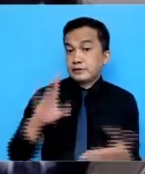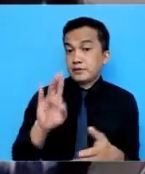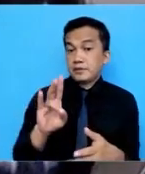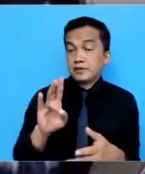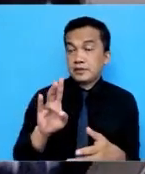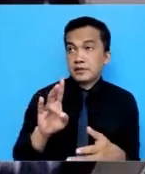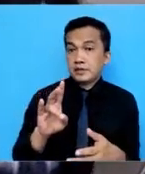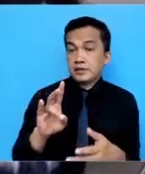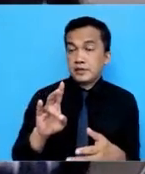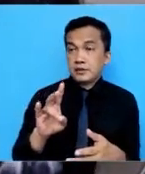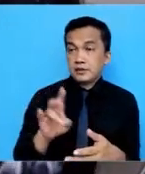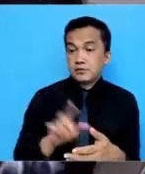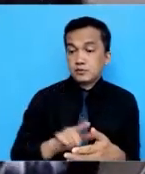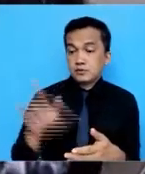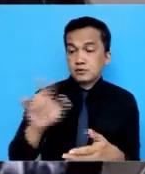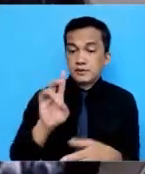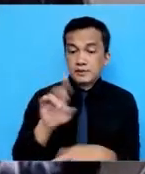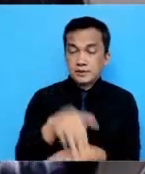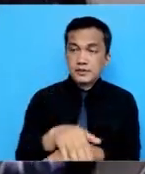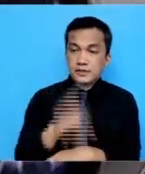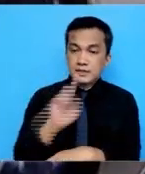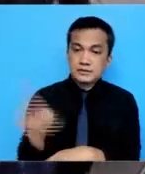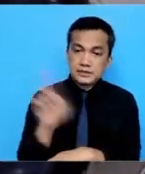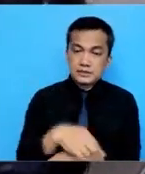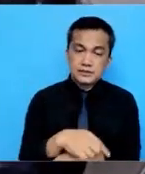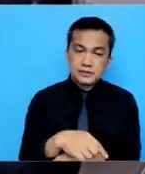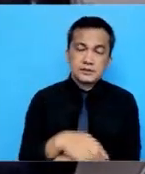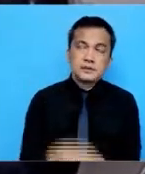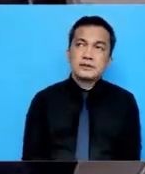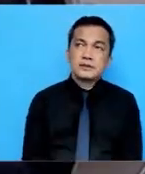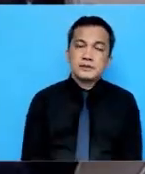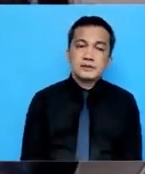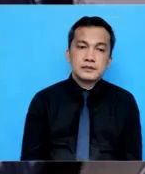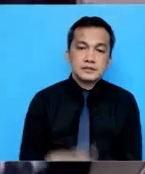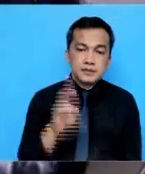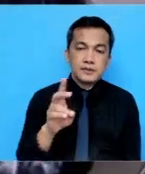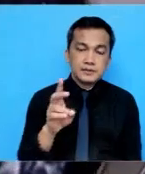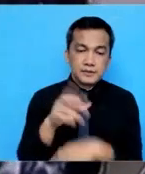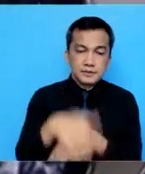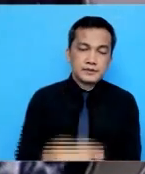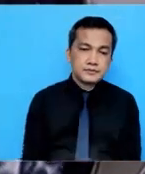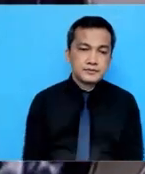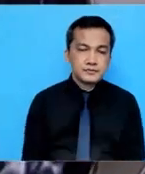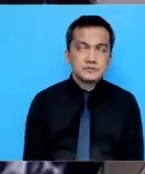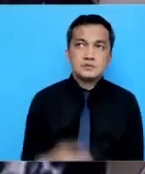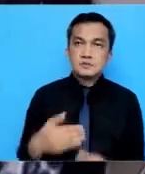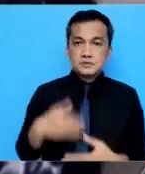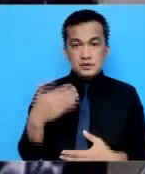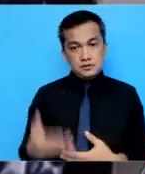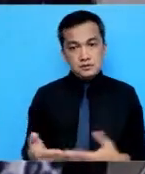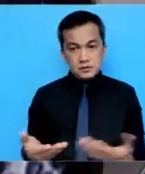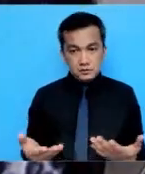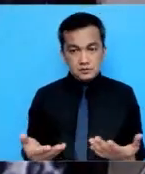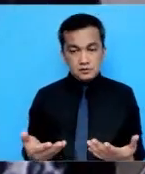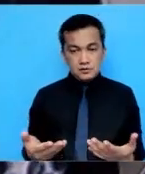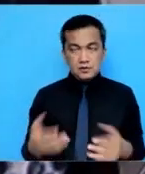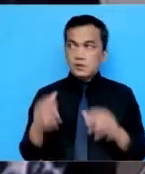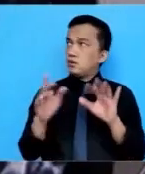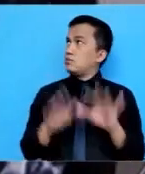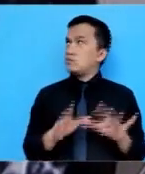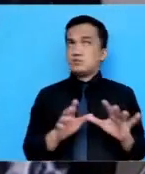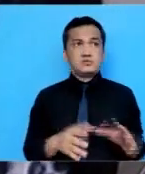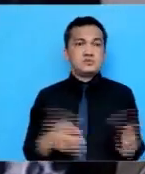flights. 7 PM. Opo, past 7 PM. Tapos yun po, tapos umuulan pa, wala pang